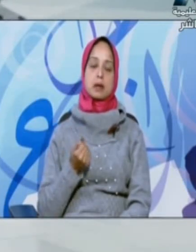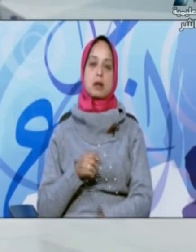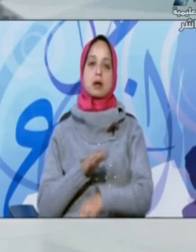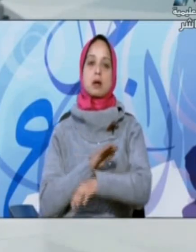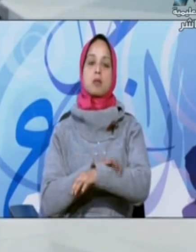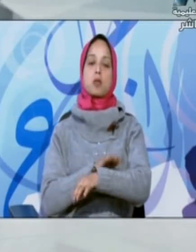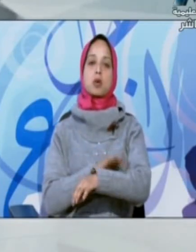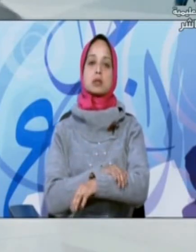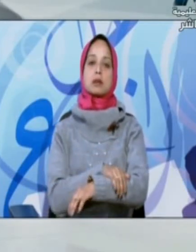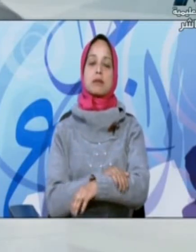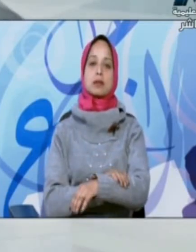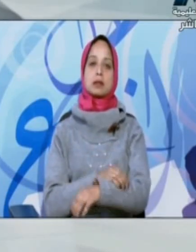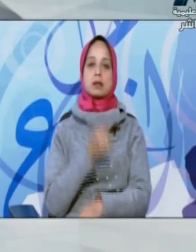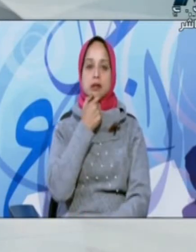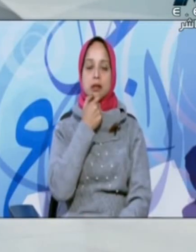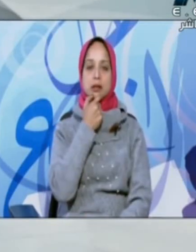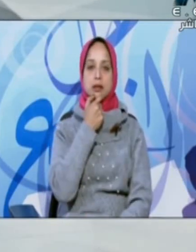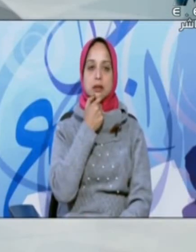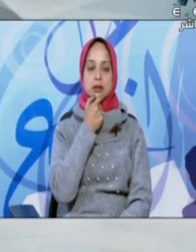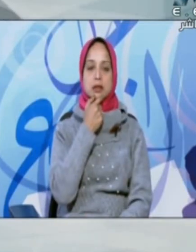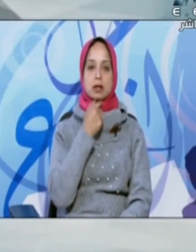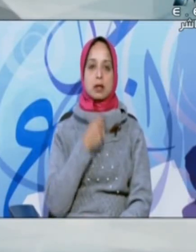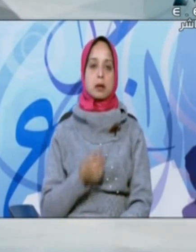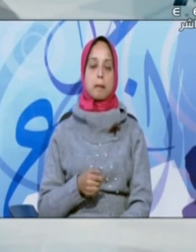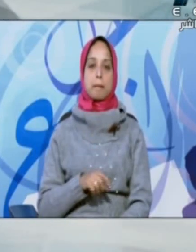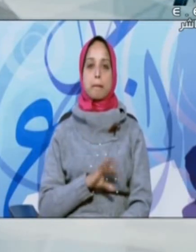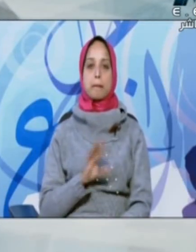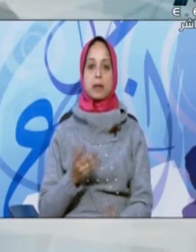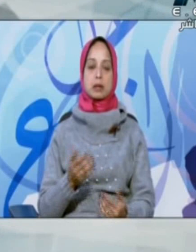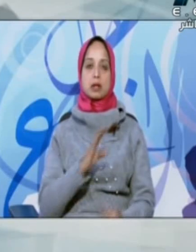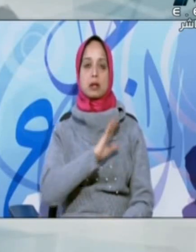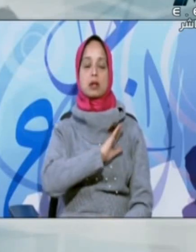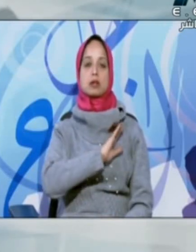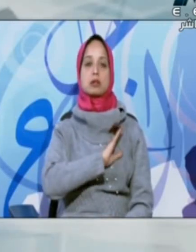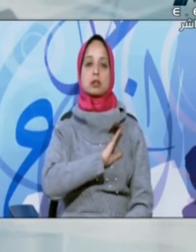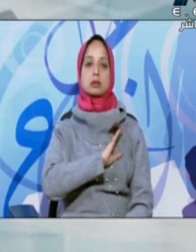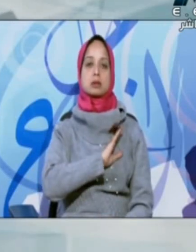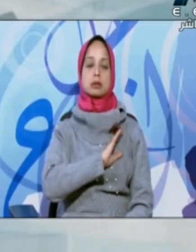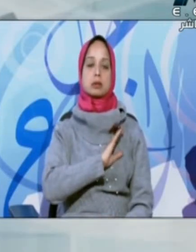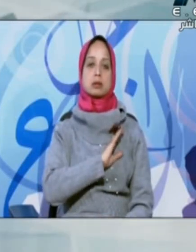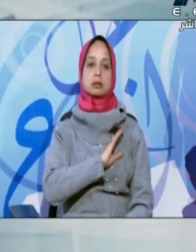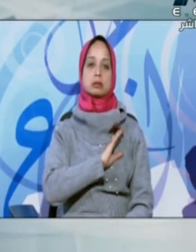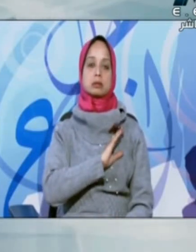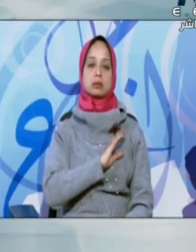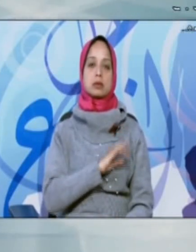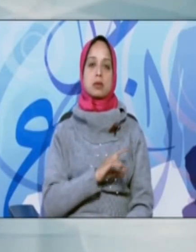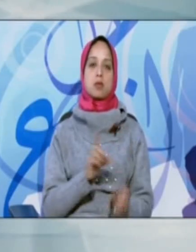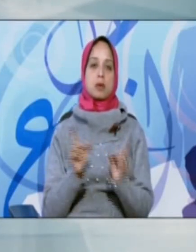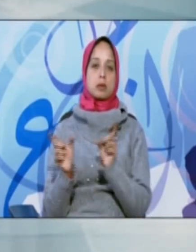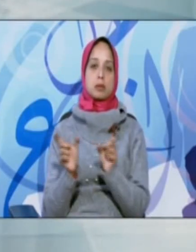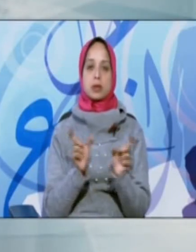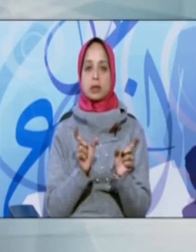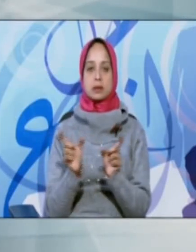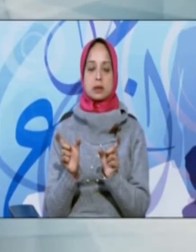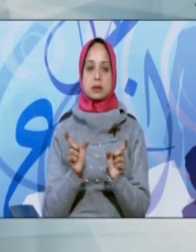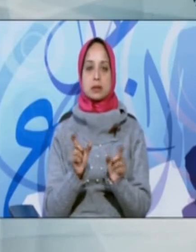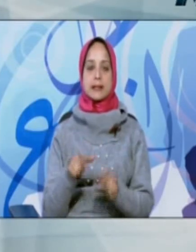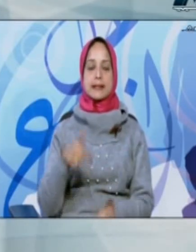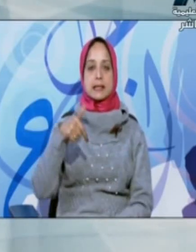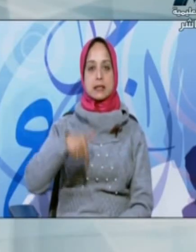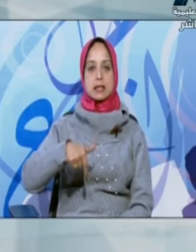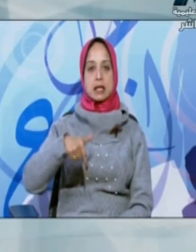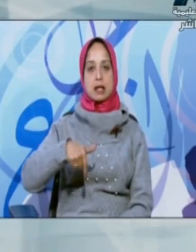الموظفين الانجليز من الجيش والبوليس.